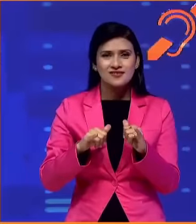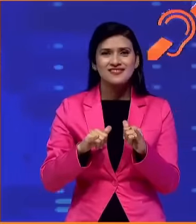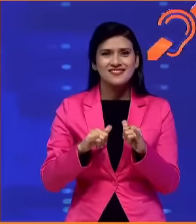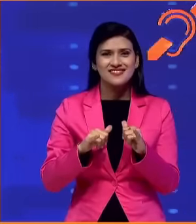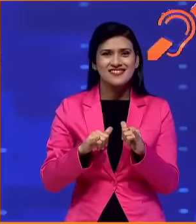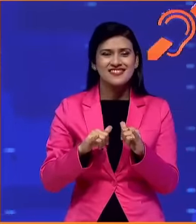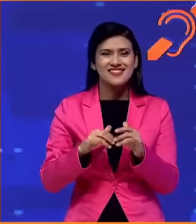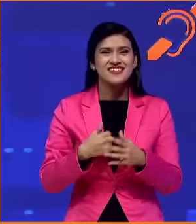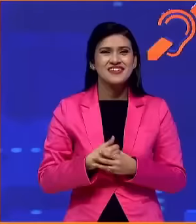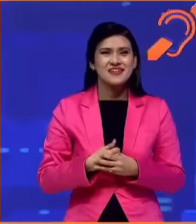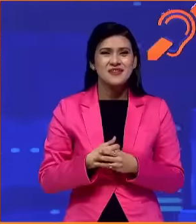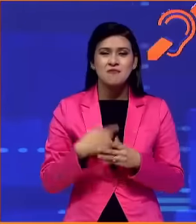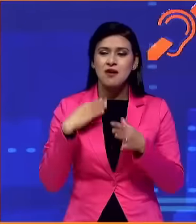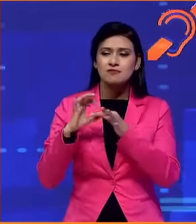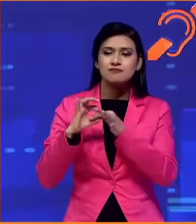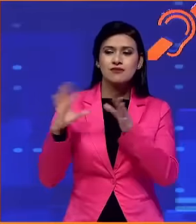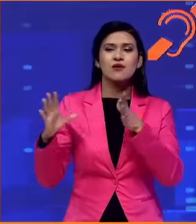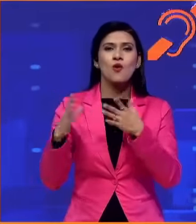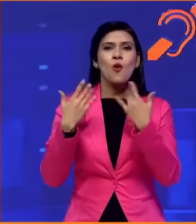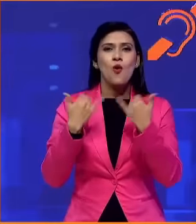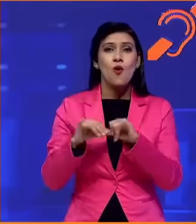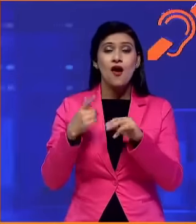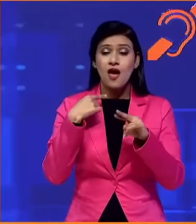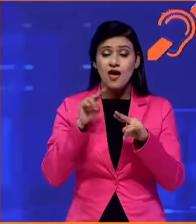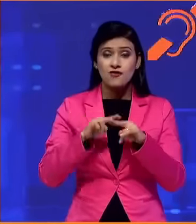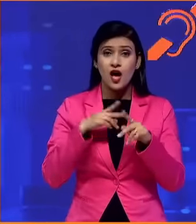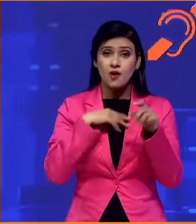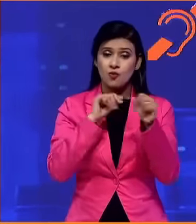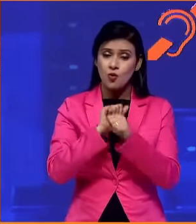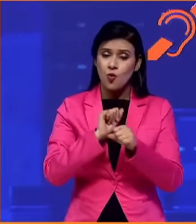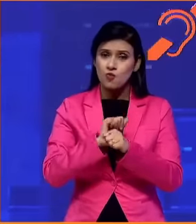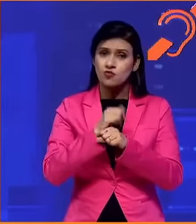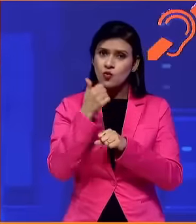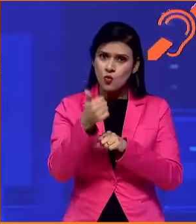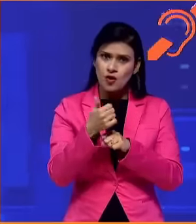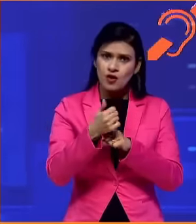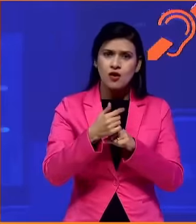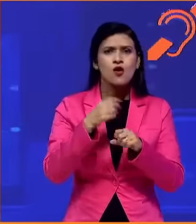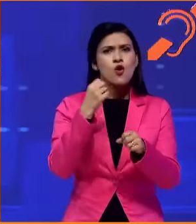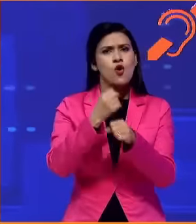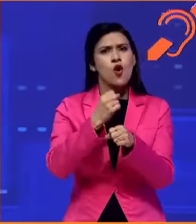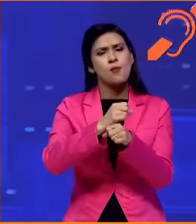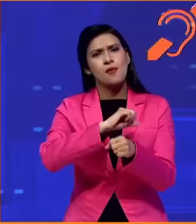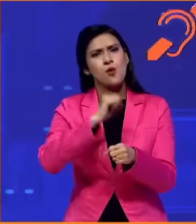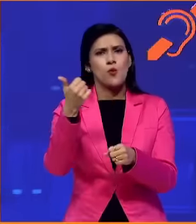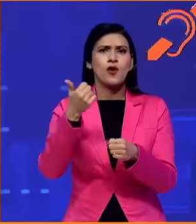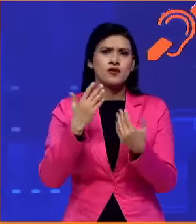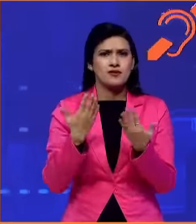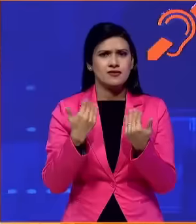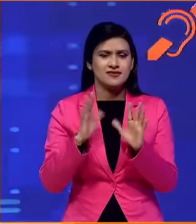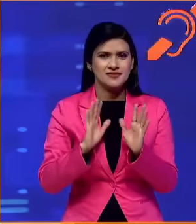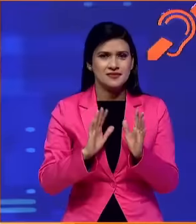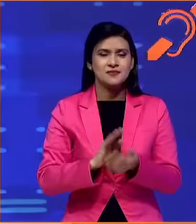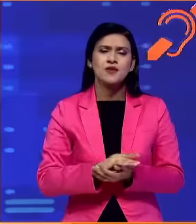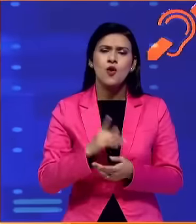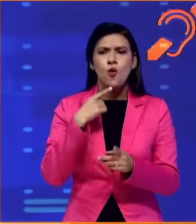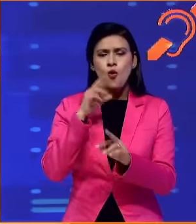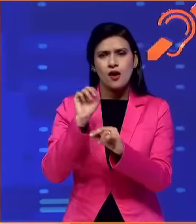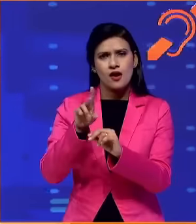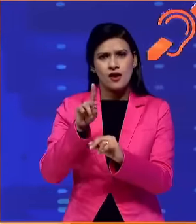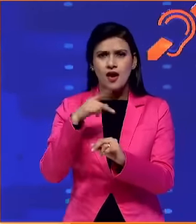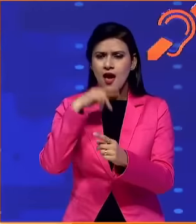मैंने यहयावहकियाहोता,तोसरकारका गठनहोसकताथा।तो,एकमिनटकेलिएमैं आपकीबातमानभीलूंगा।लेकिनआपने